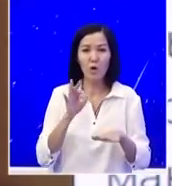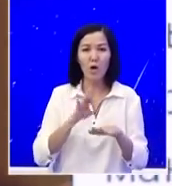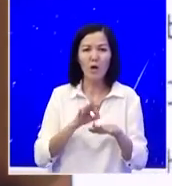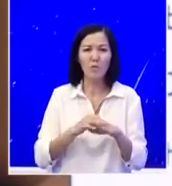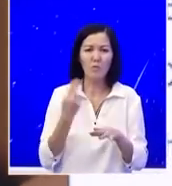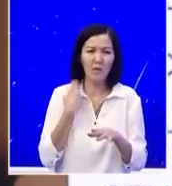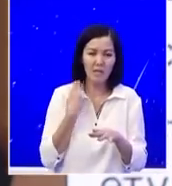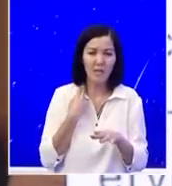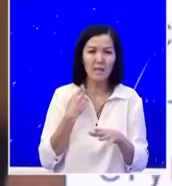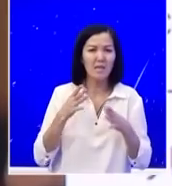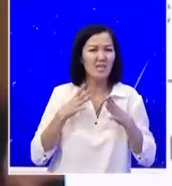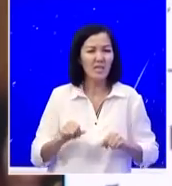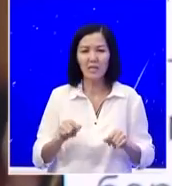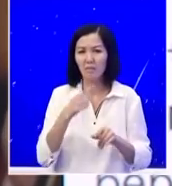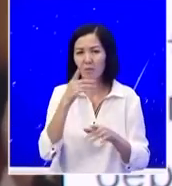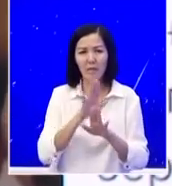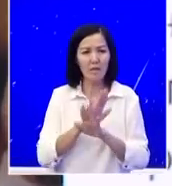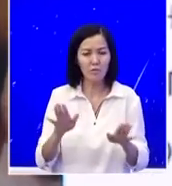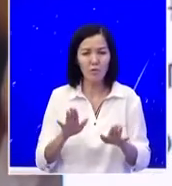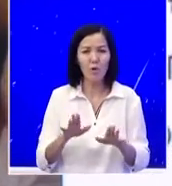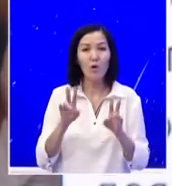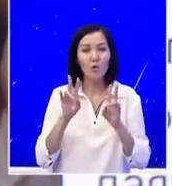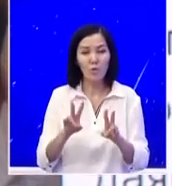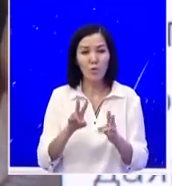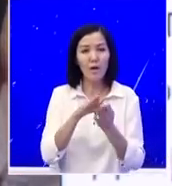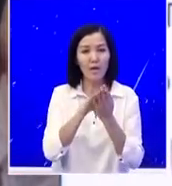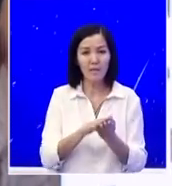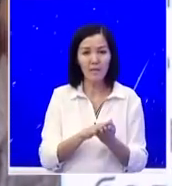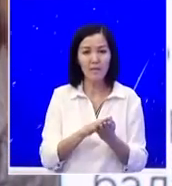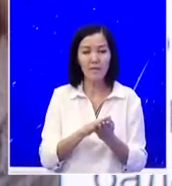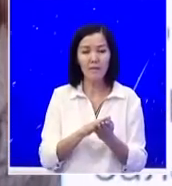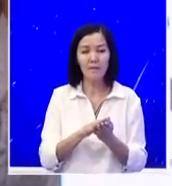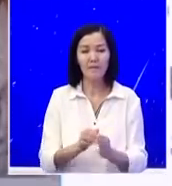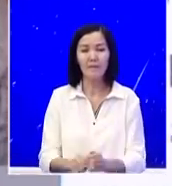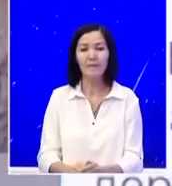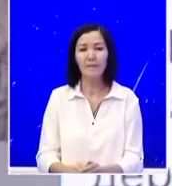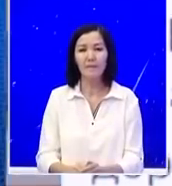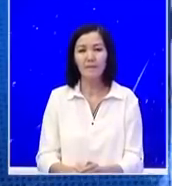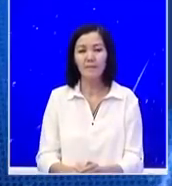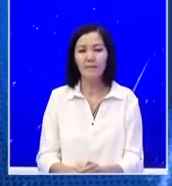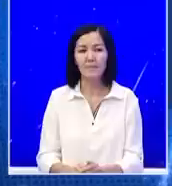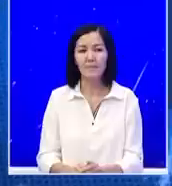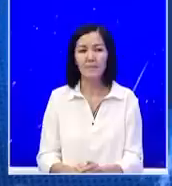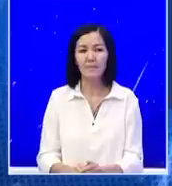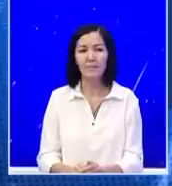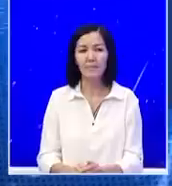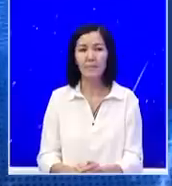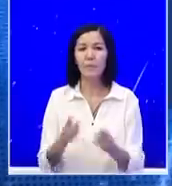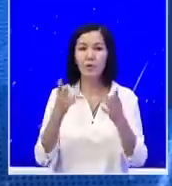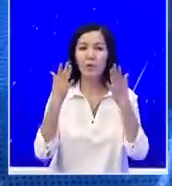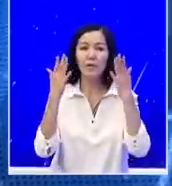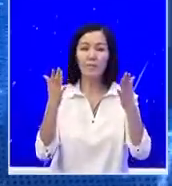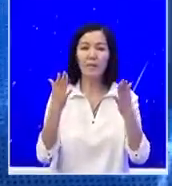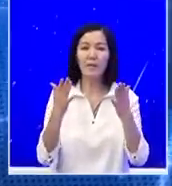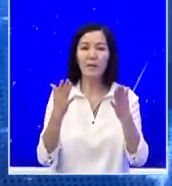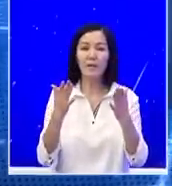болды, шаршатты дегенді айтпады. Дүниеден озу осындай да болады екен. Құдайым мені қай кезде